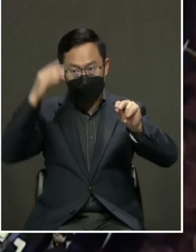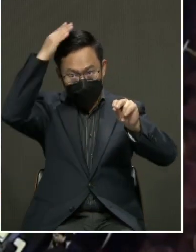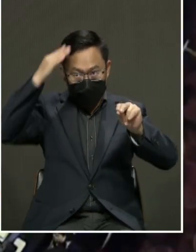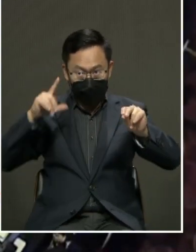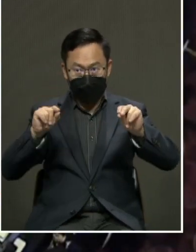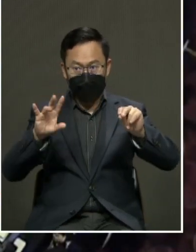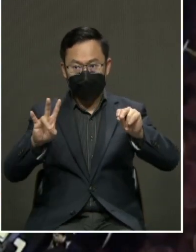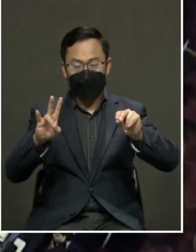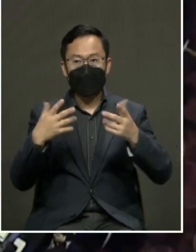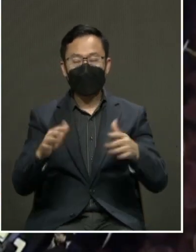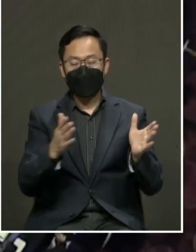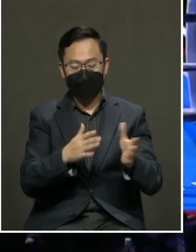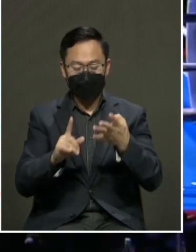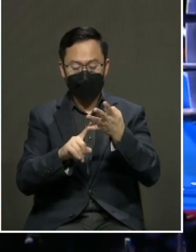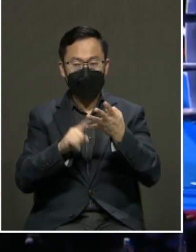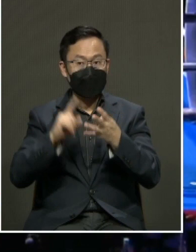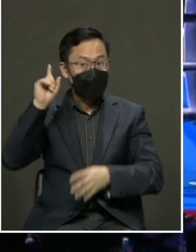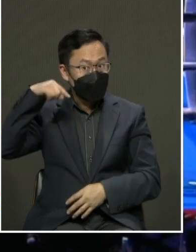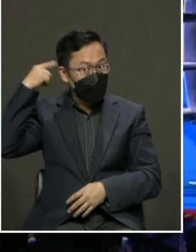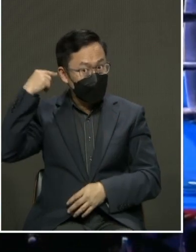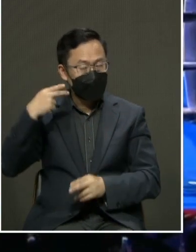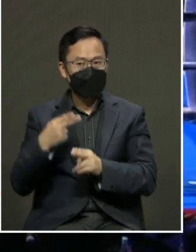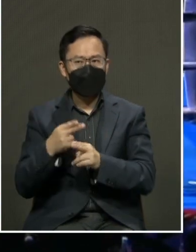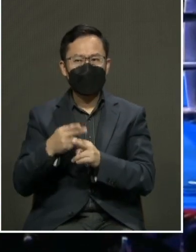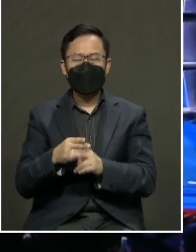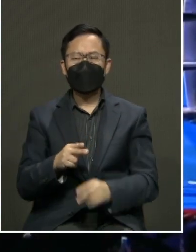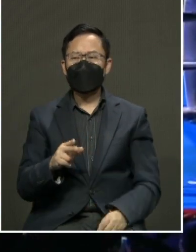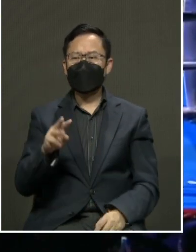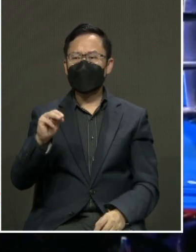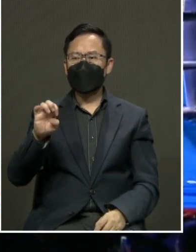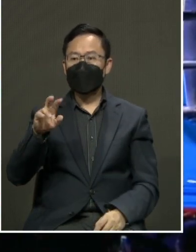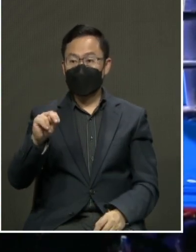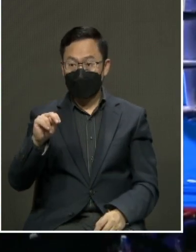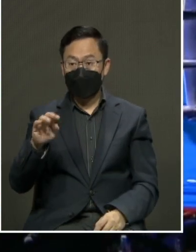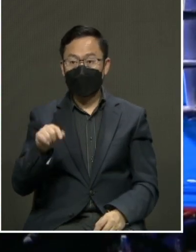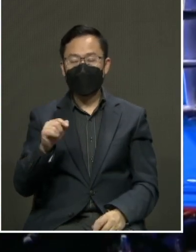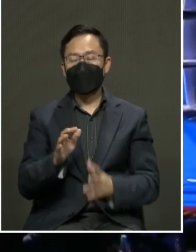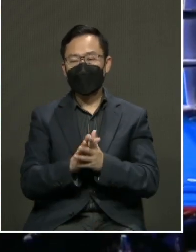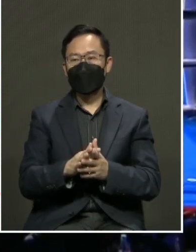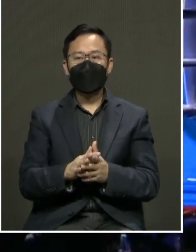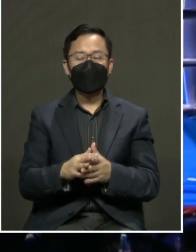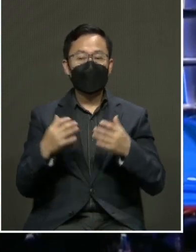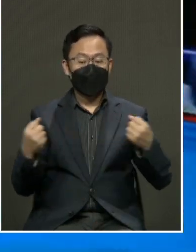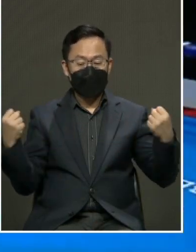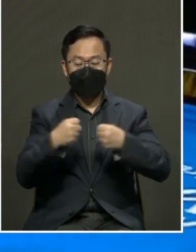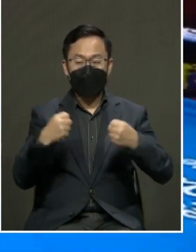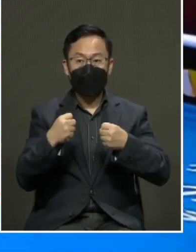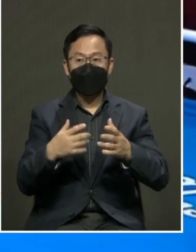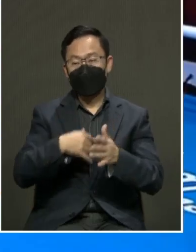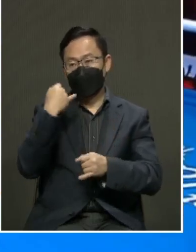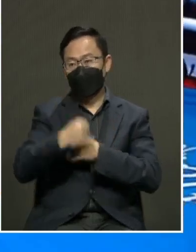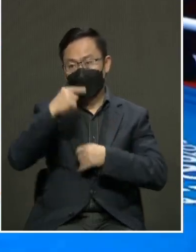มินชยาสิมวงหรือว่าแก้วกันดาสอสมควรค่ะเอาชนะคะแนนวีรามุกฮีนาจากมาเลเซียไปด้วยคะแน